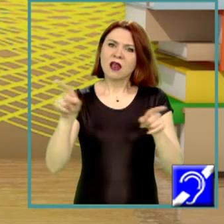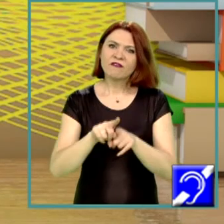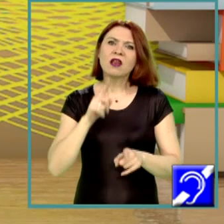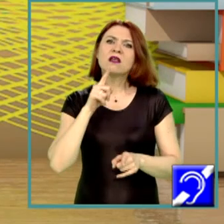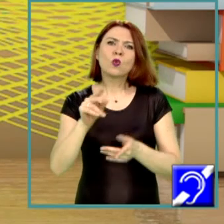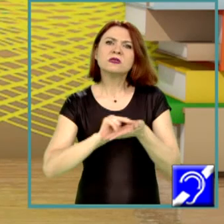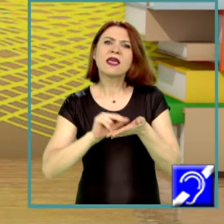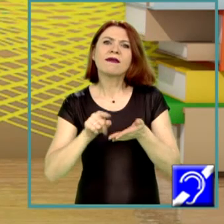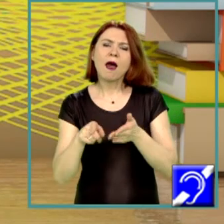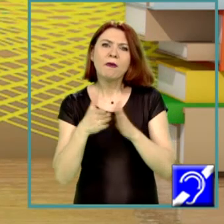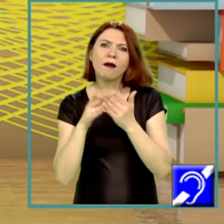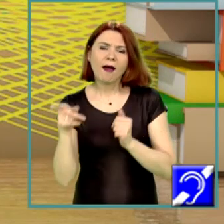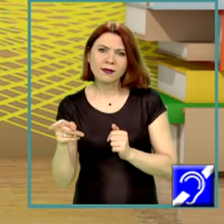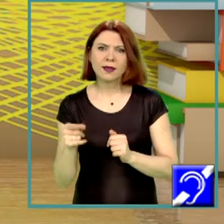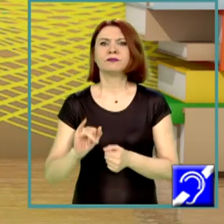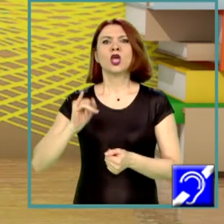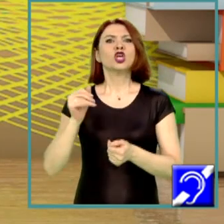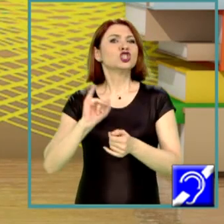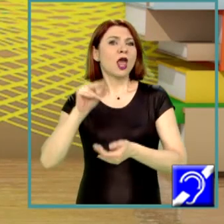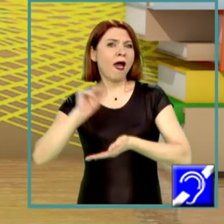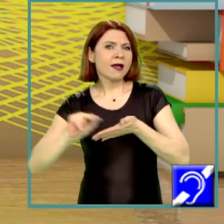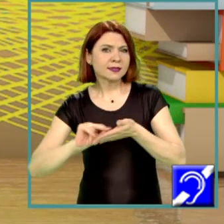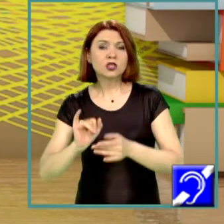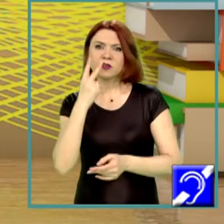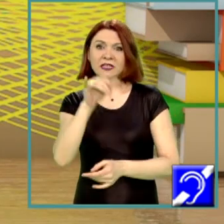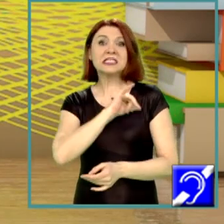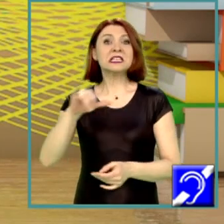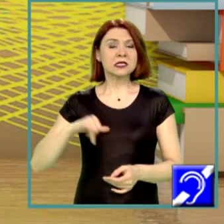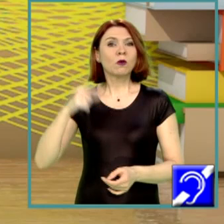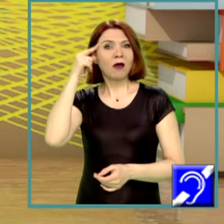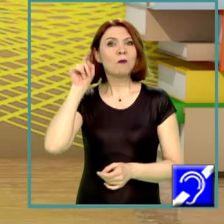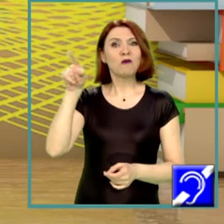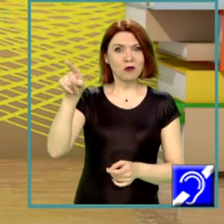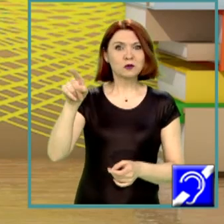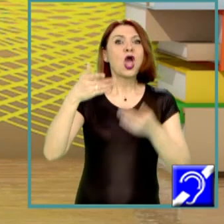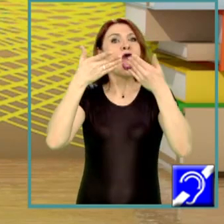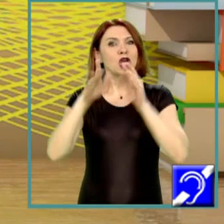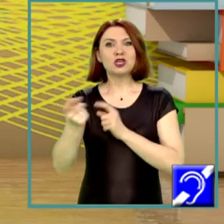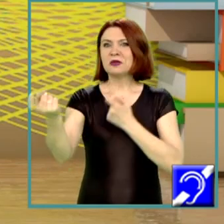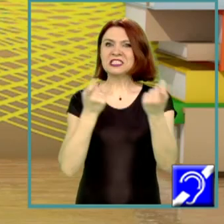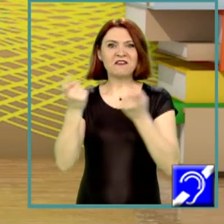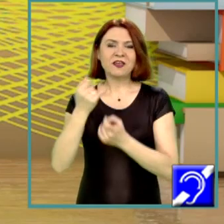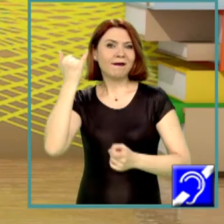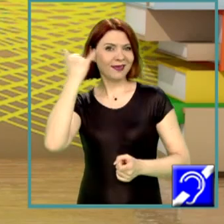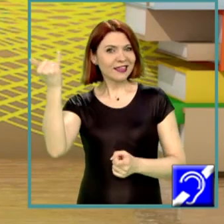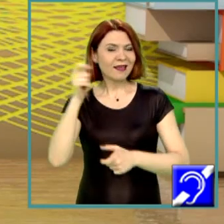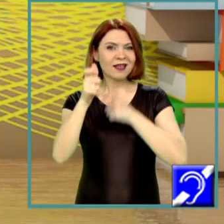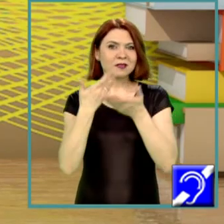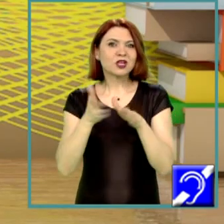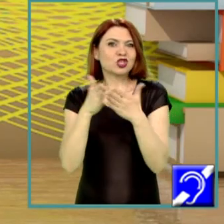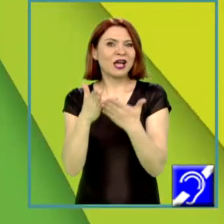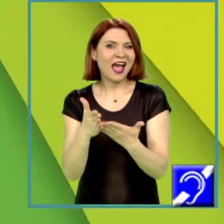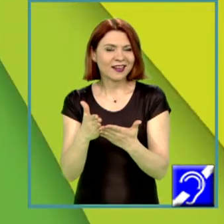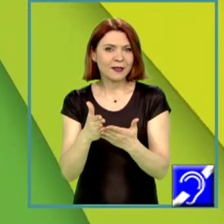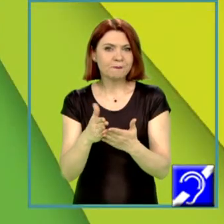operei pe ciornă Notați autorul și veți vedea singur că în mintea voastră deja încep să vină ideile despre această